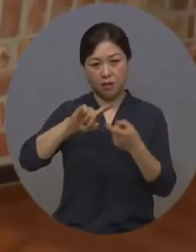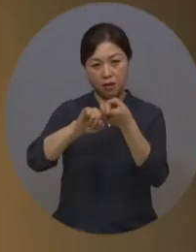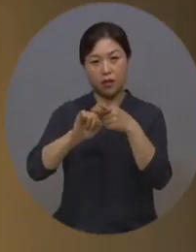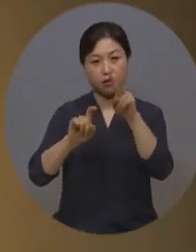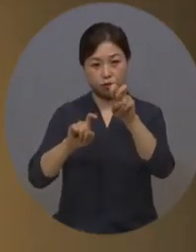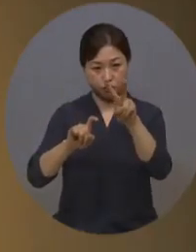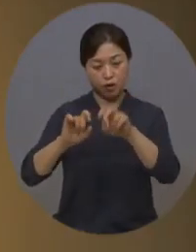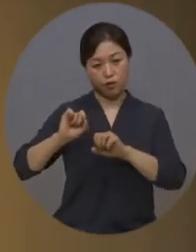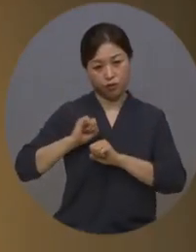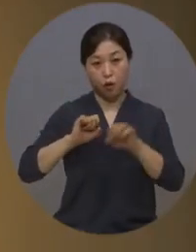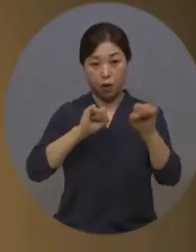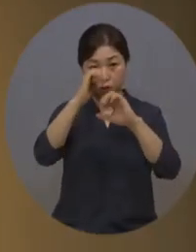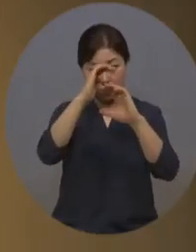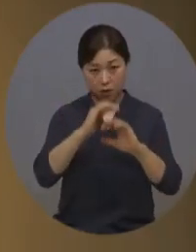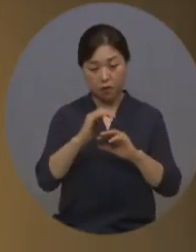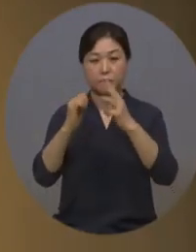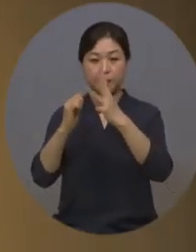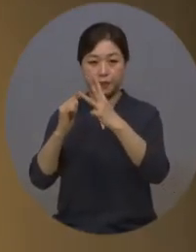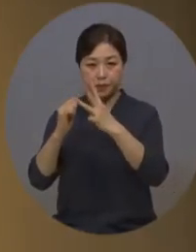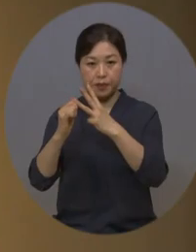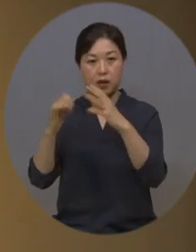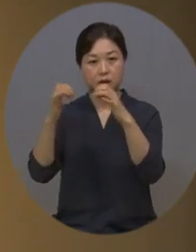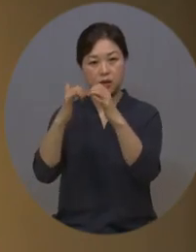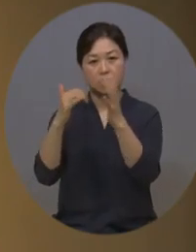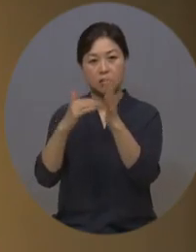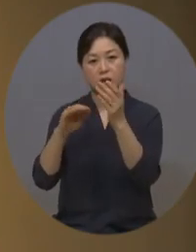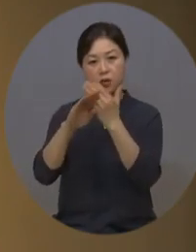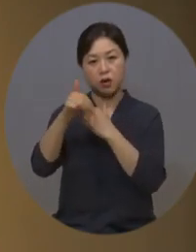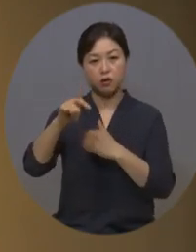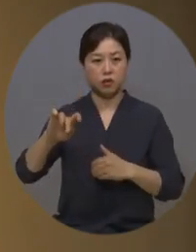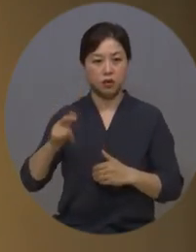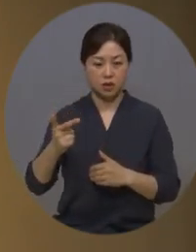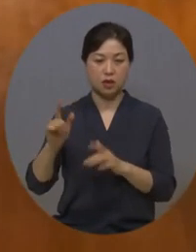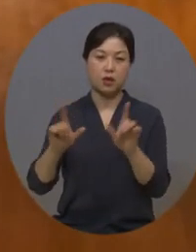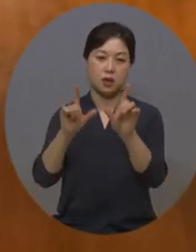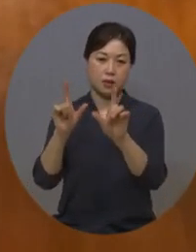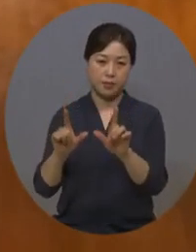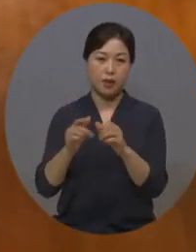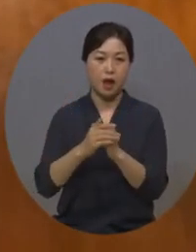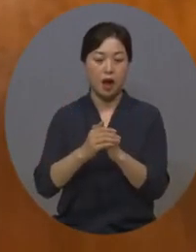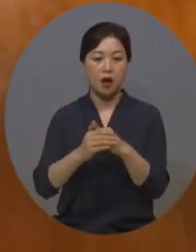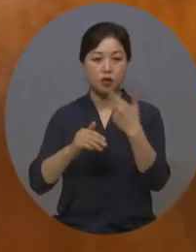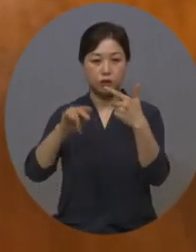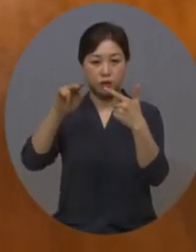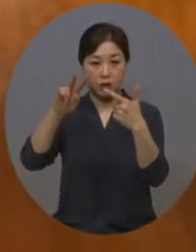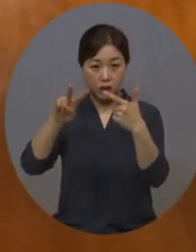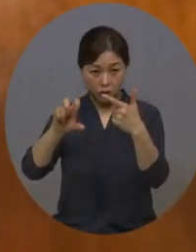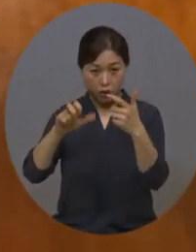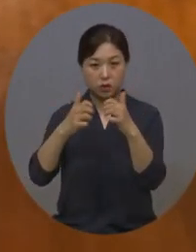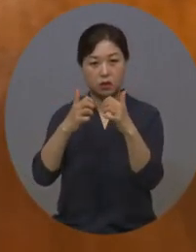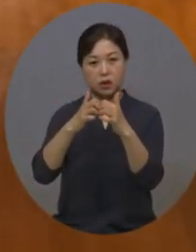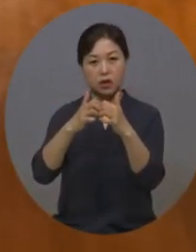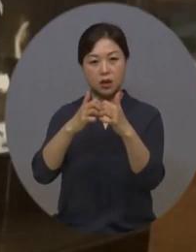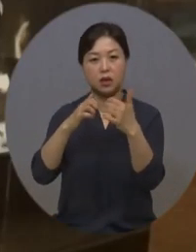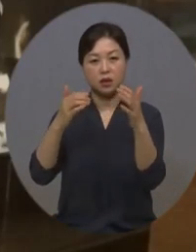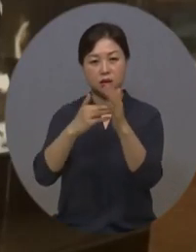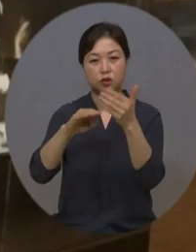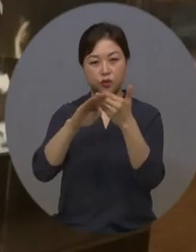기록을, 또 3부에서는 전쟁이 끝난 군산의 삶으로서 한국전쟁 직후 군산에